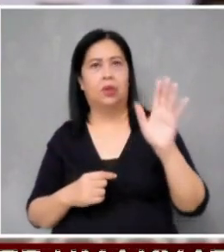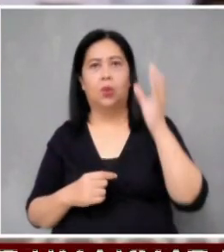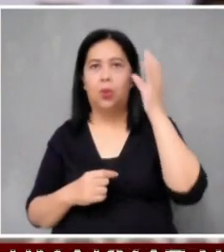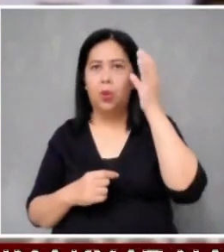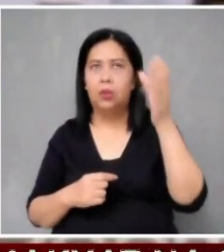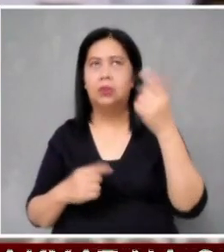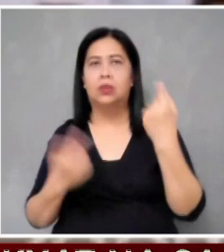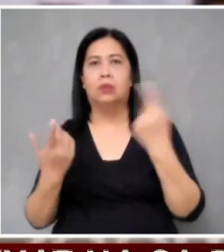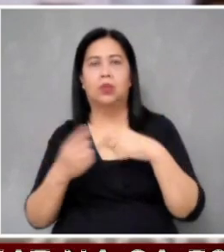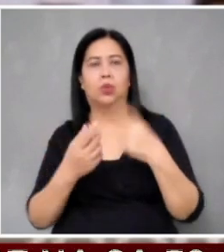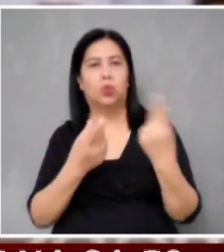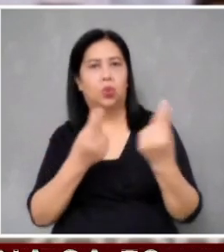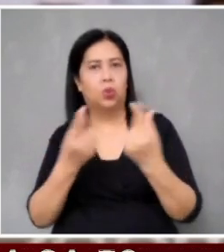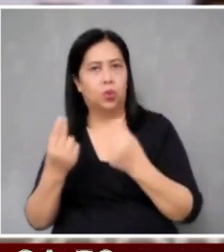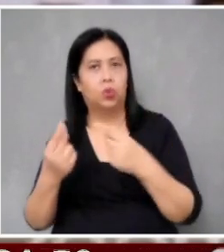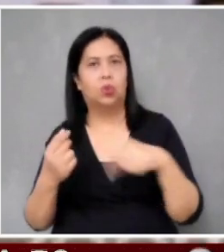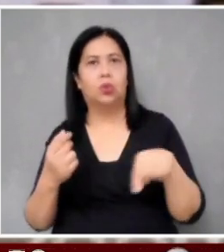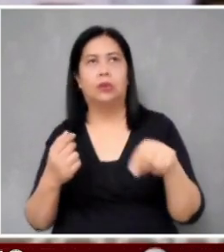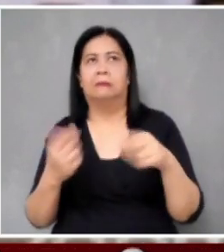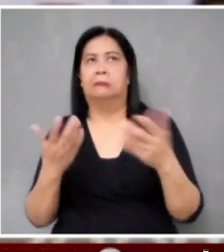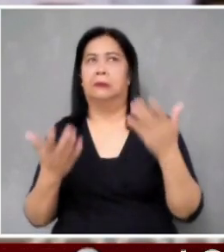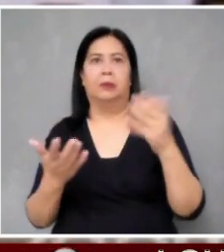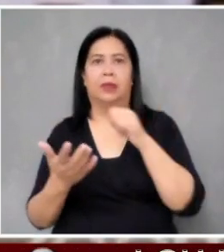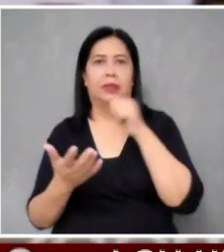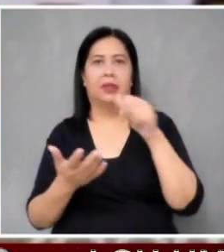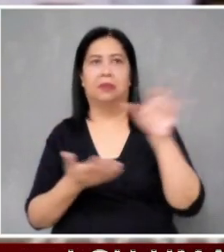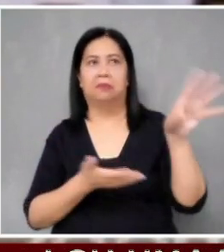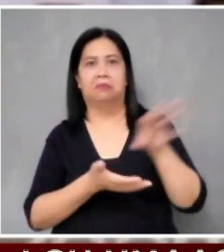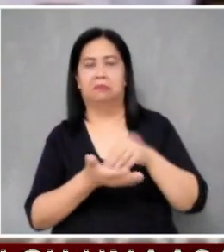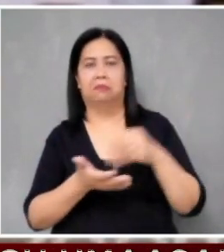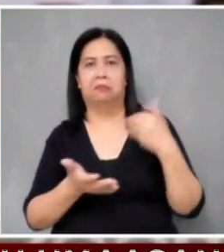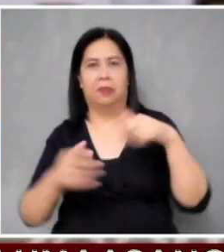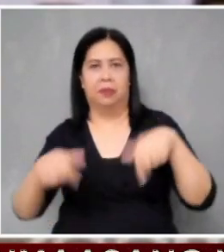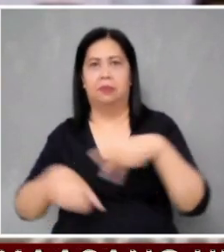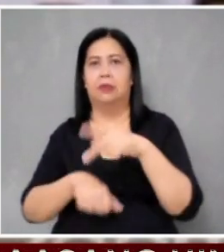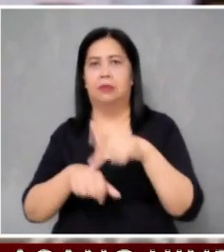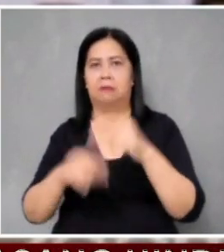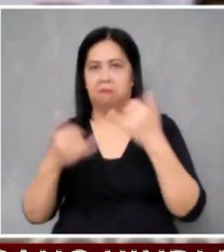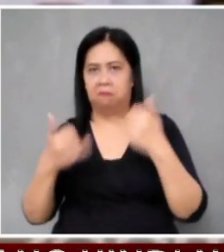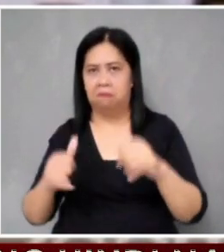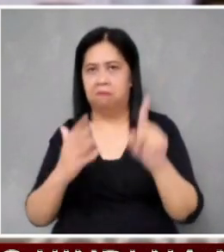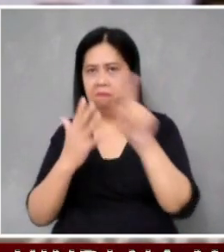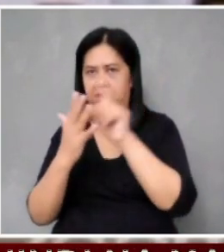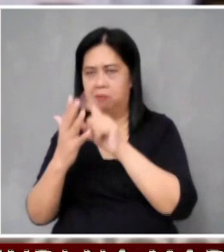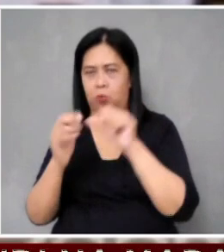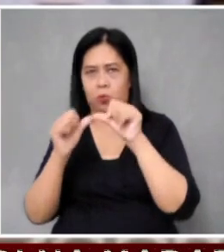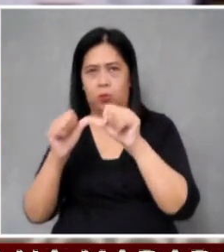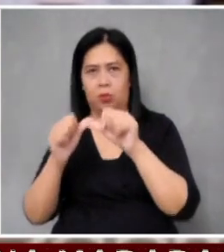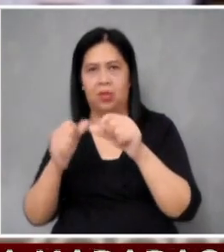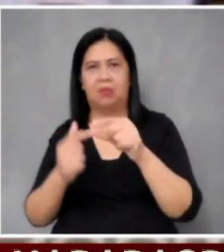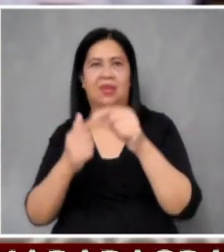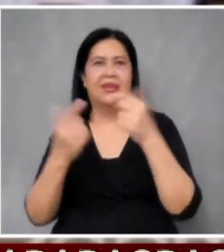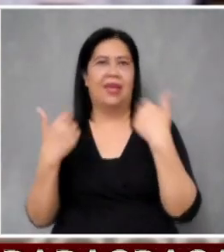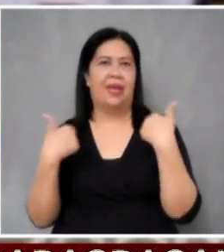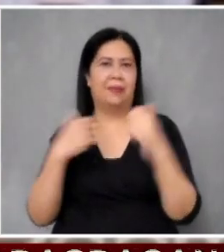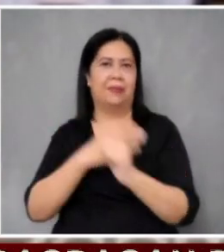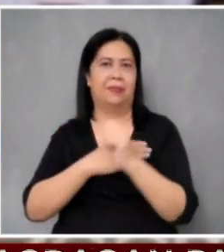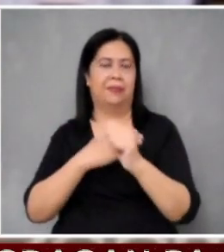move na yan ay hindi pa siguro natin maipatutupad dito sa ating bansa, lalong-lalo na nandyan pa yung threat ng